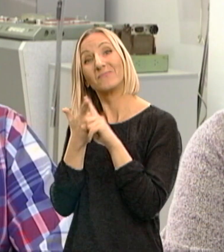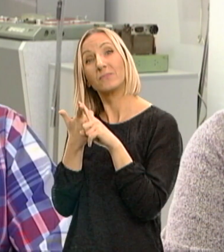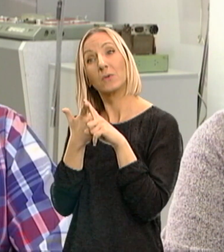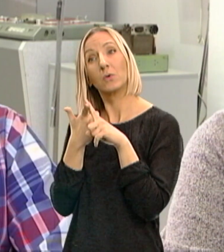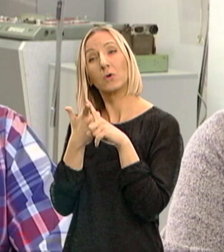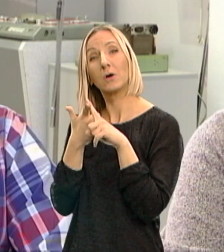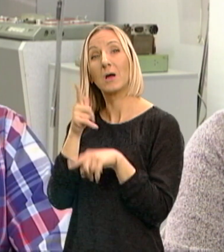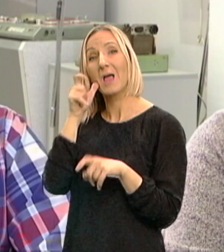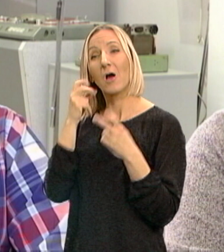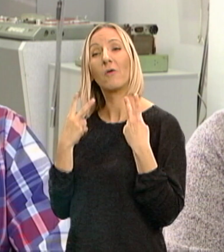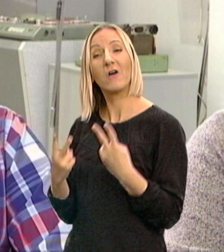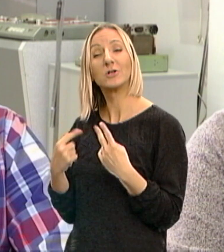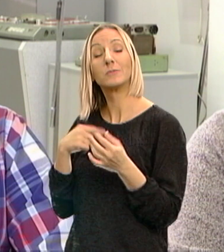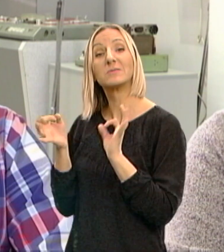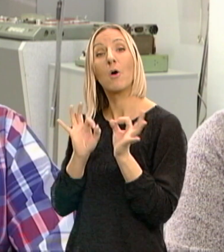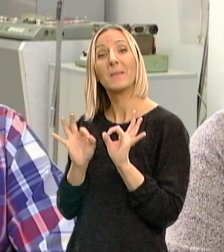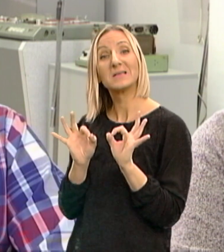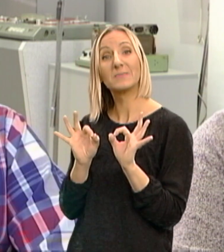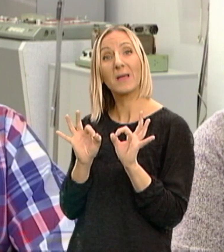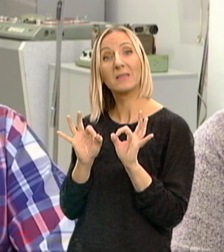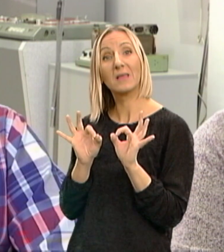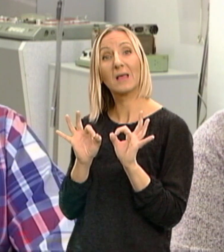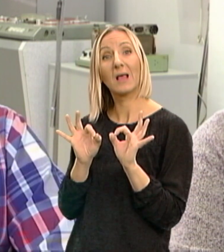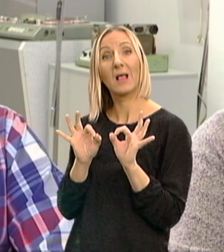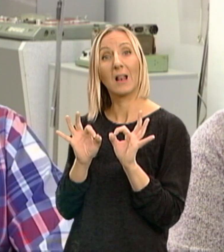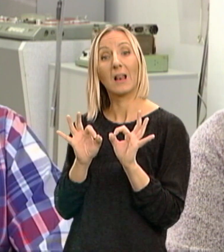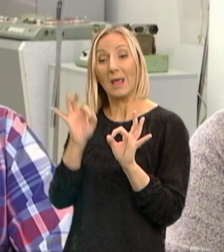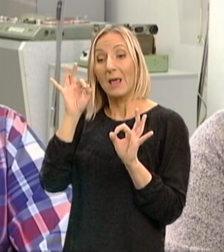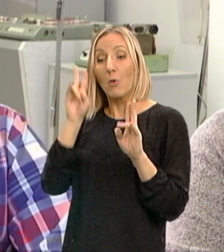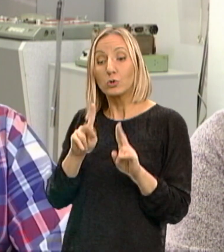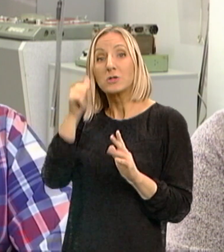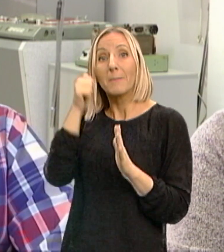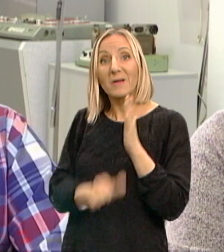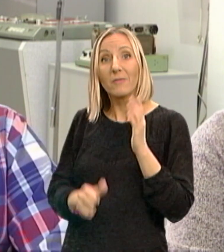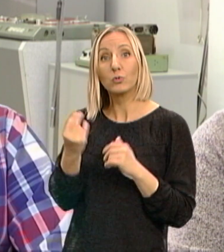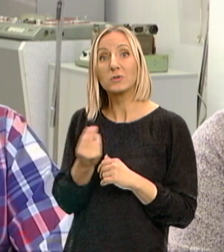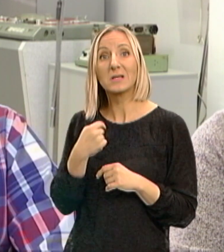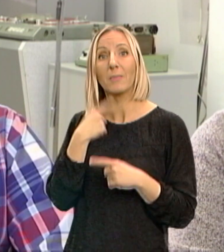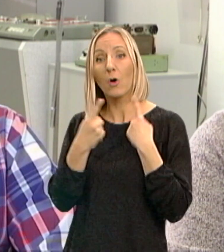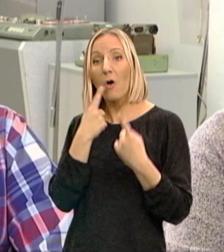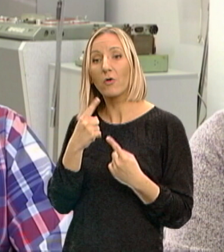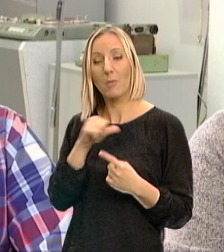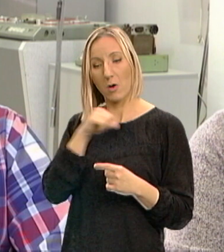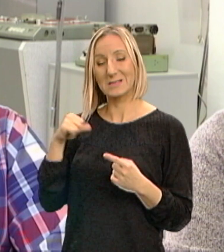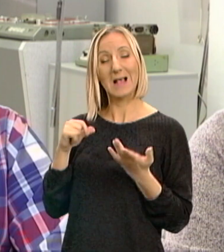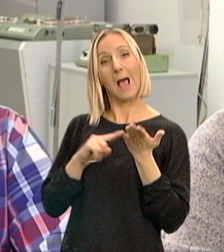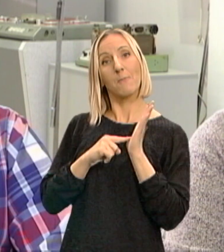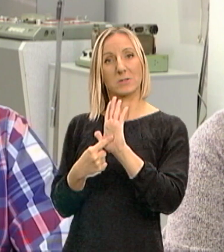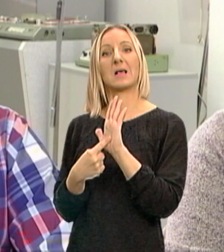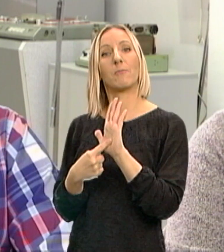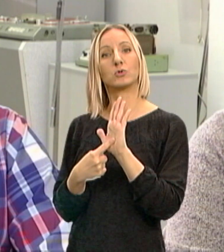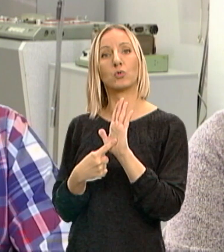tako jako važno, obezbedili smo mogućnost da prvi put u Srbiji govorimo o samozastupanju osobama sa